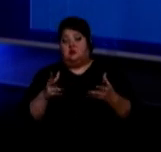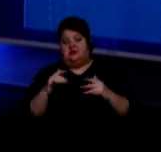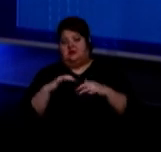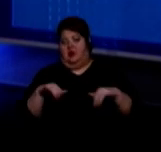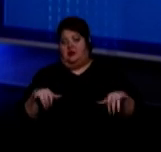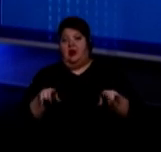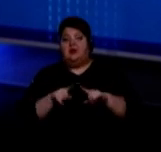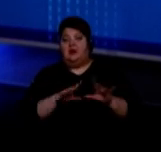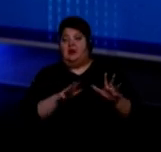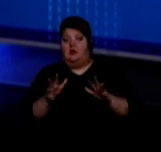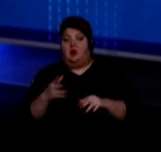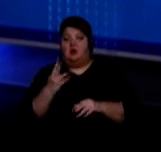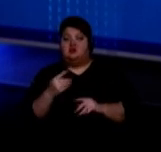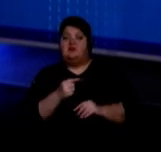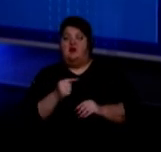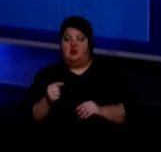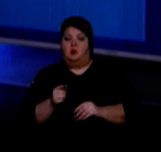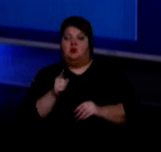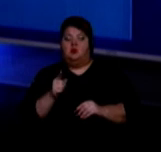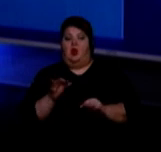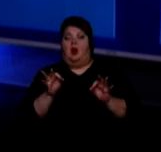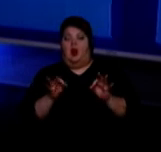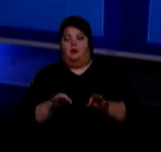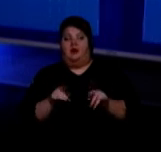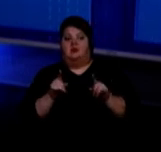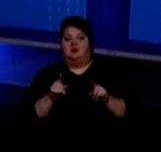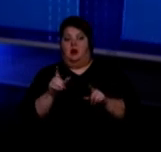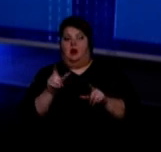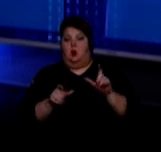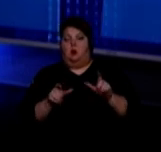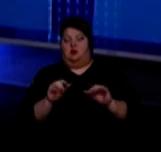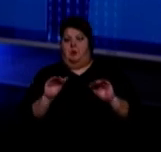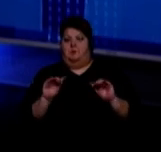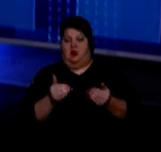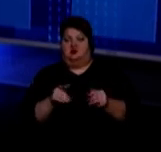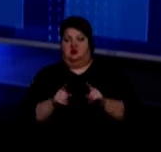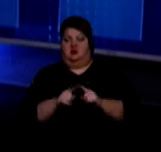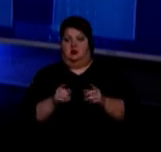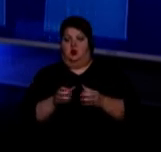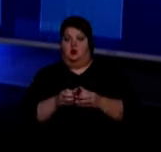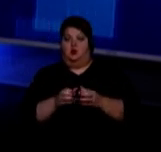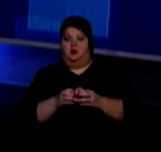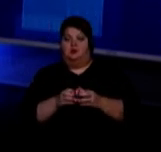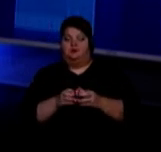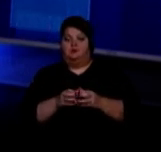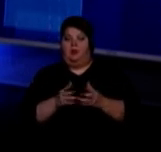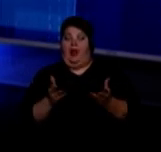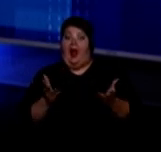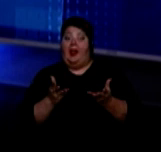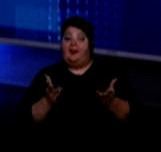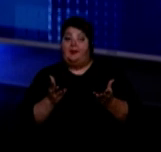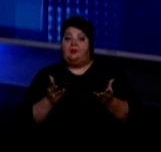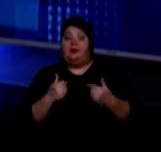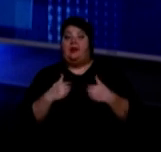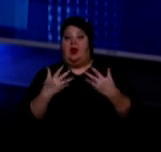на такі випадки, ну так, да, четвертий мінус і, як правило, да, цих людей менше з цієї групи резусу. Але я